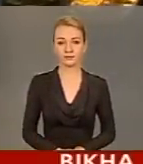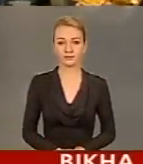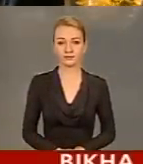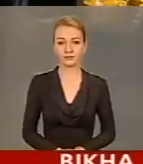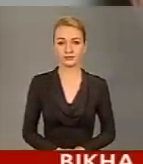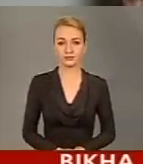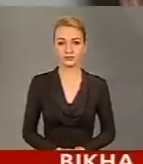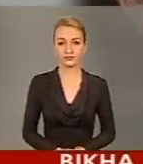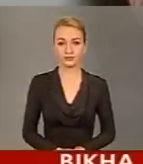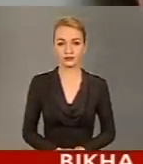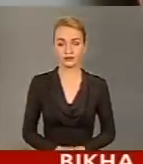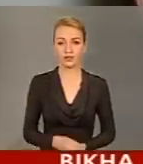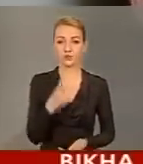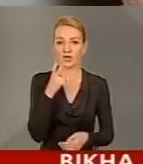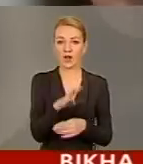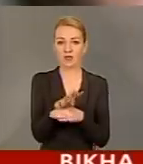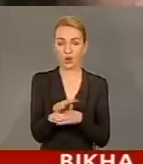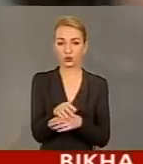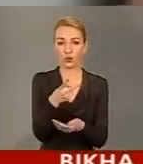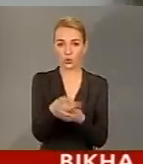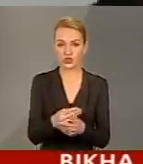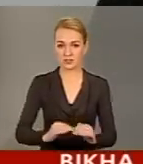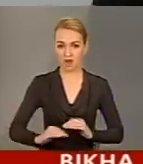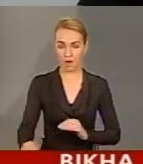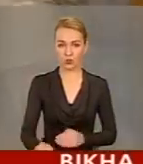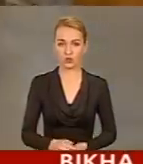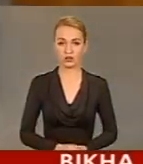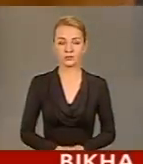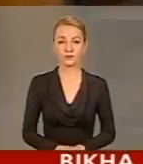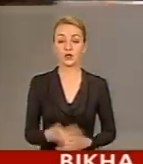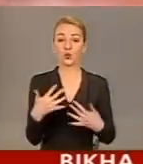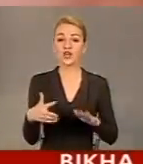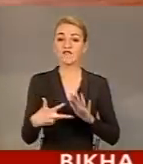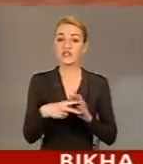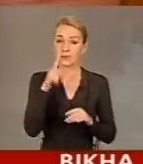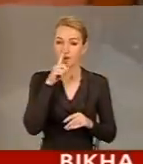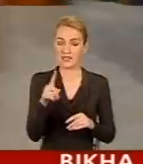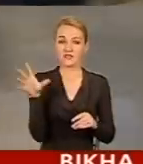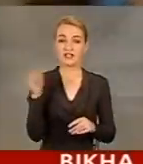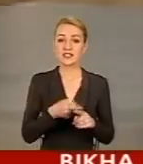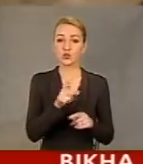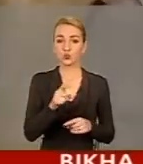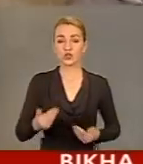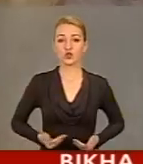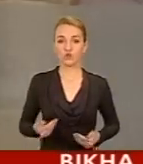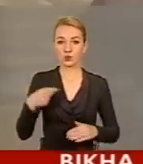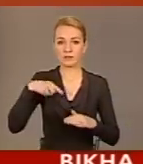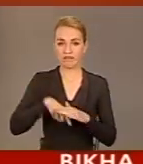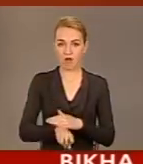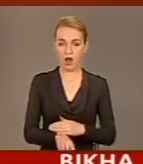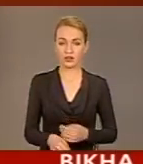Розмір! Смотри, розстріляють, ложись на пол. Уже 8 місяців усі ці люди живуть у